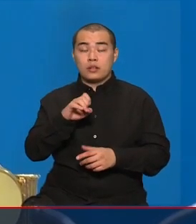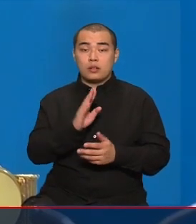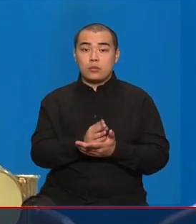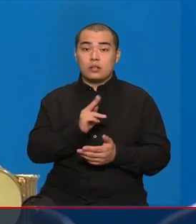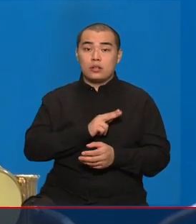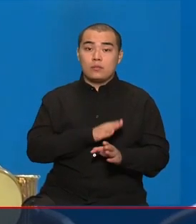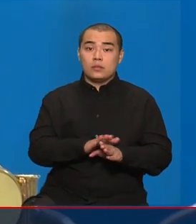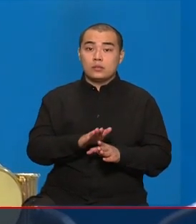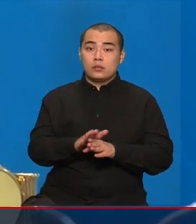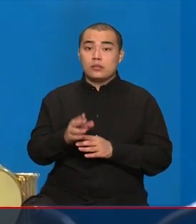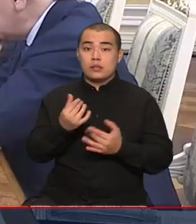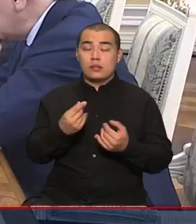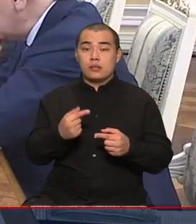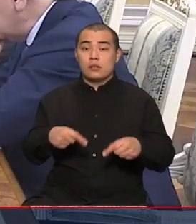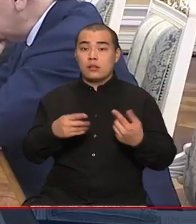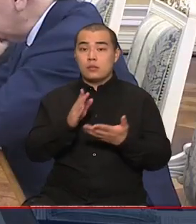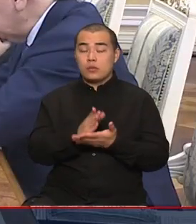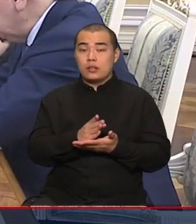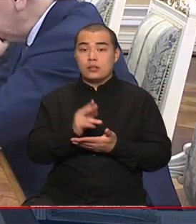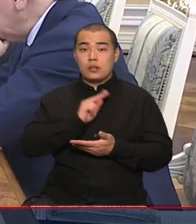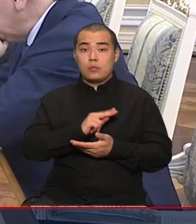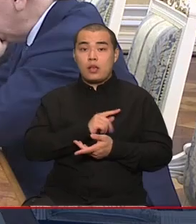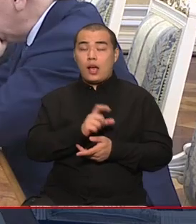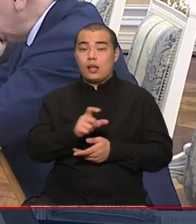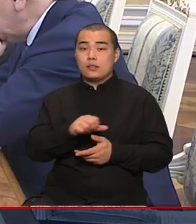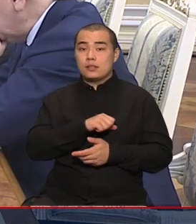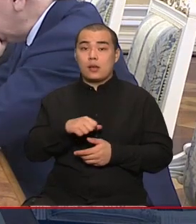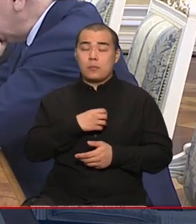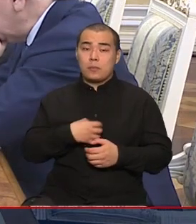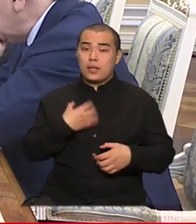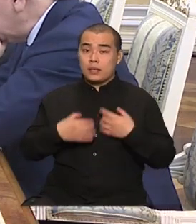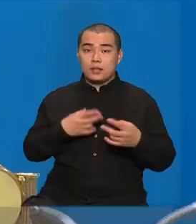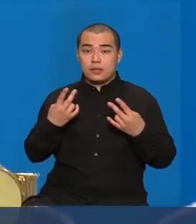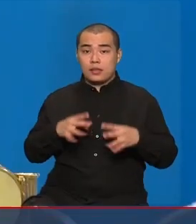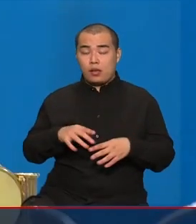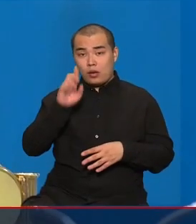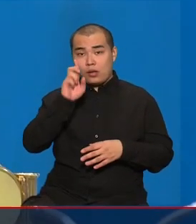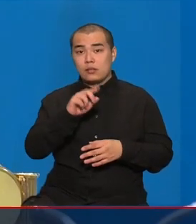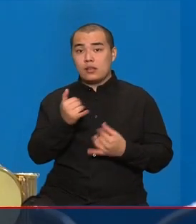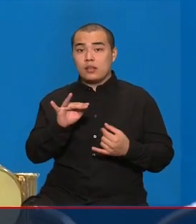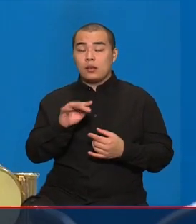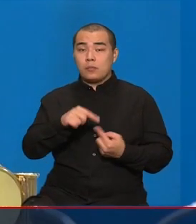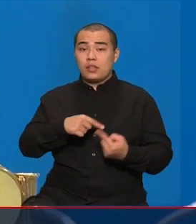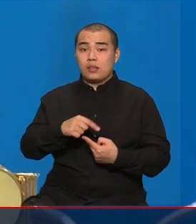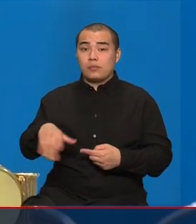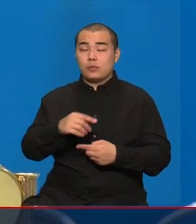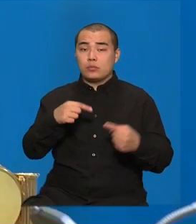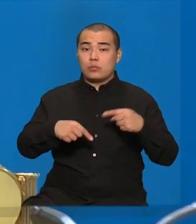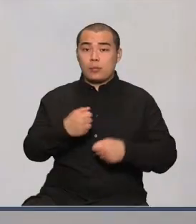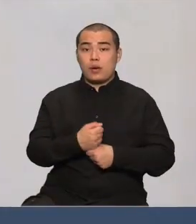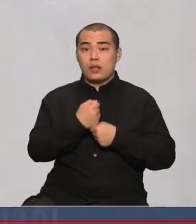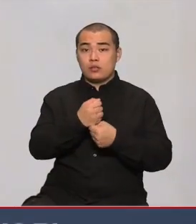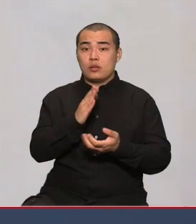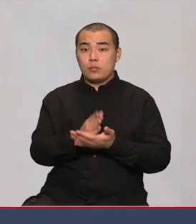Әрине, мемлекет шығынды өте үшін шаралар қабылдайды. Азаматтарға айтарым, алаңдамаңыздар. Мемлекет сондай-ақ кәсіпкерлер барлық шығынды өтеп береді.